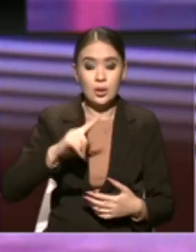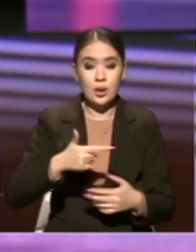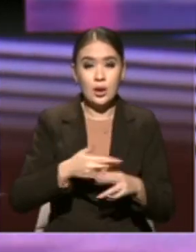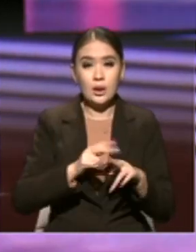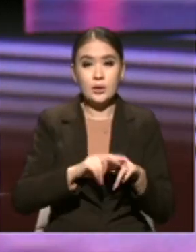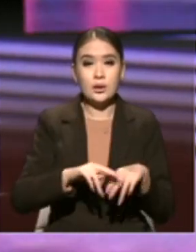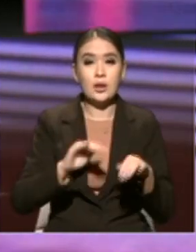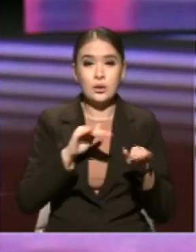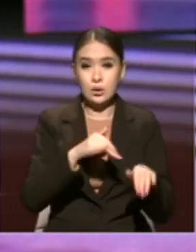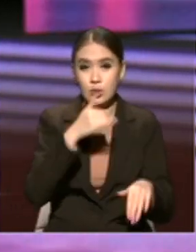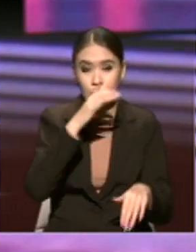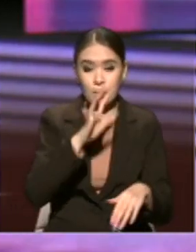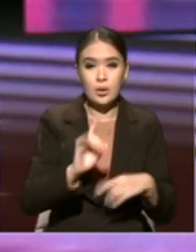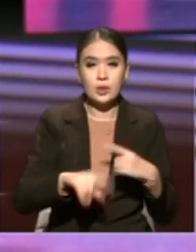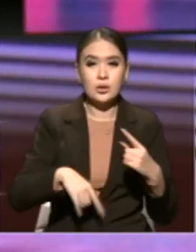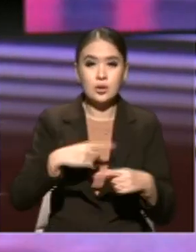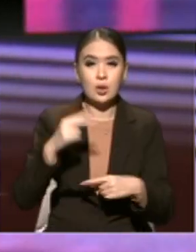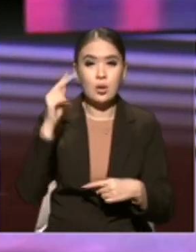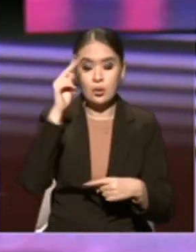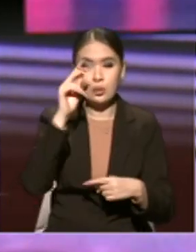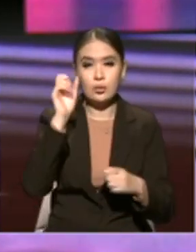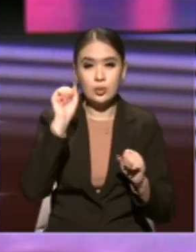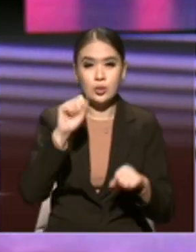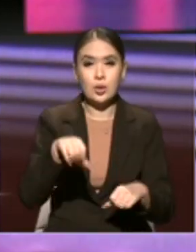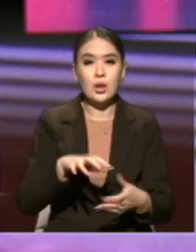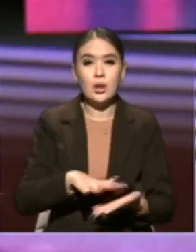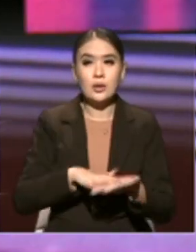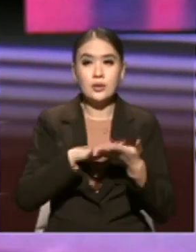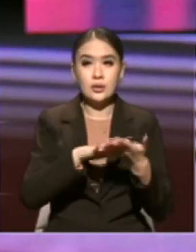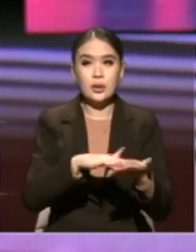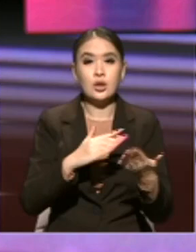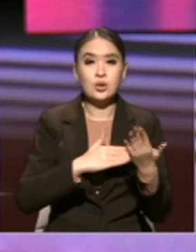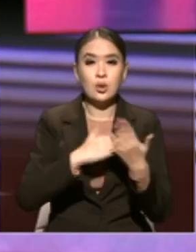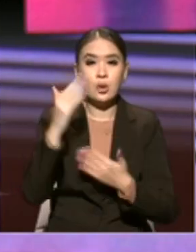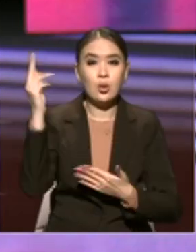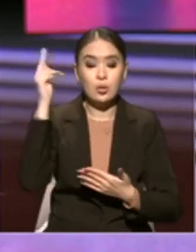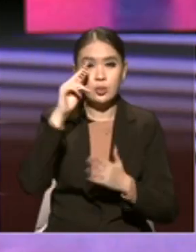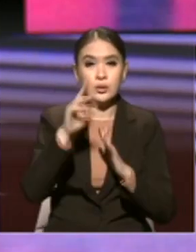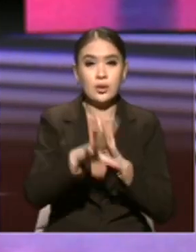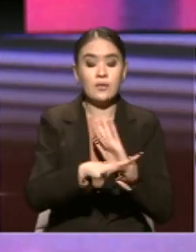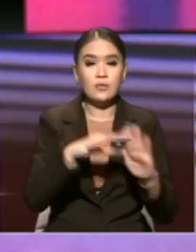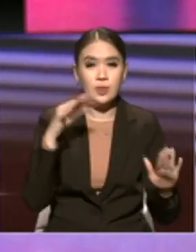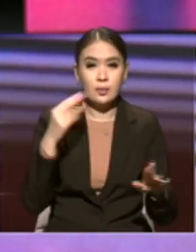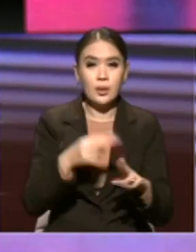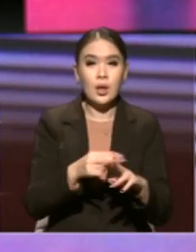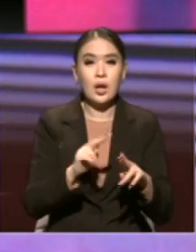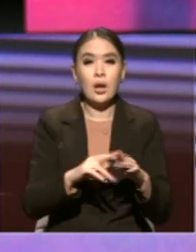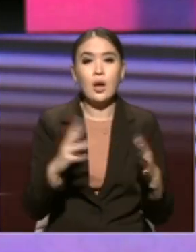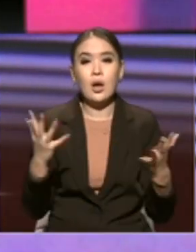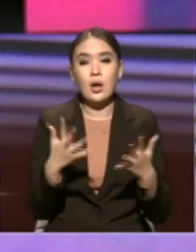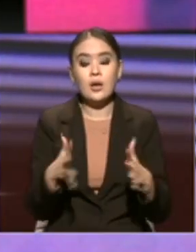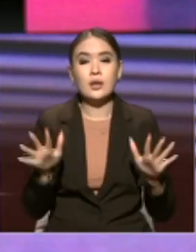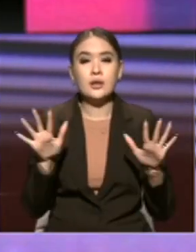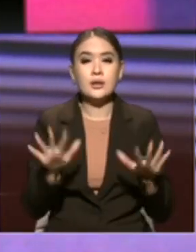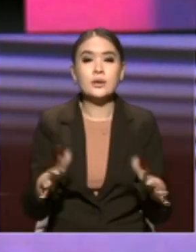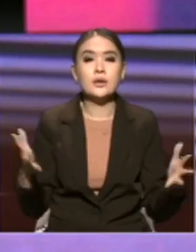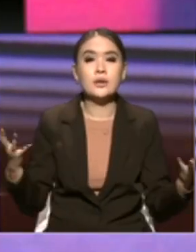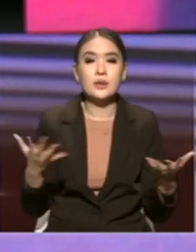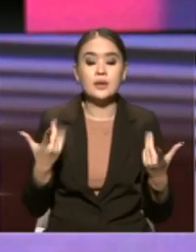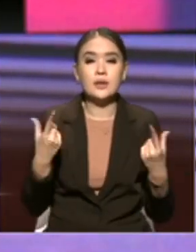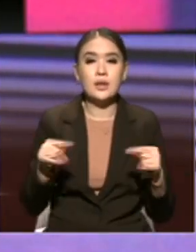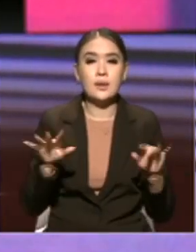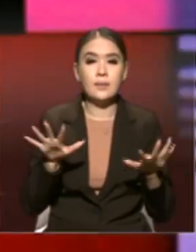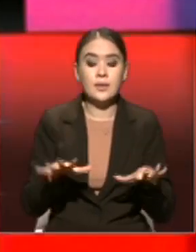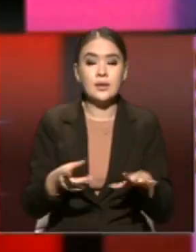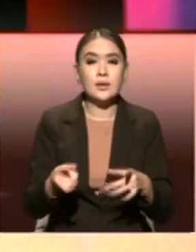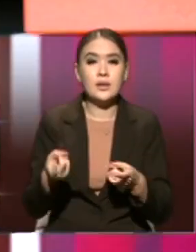жылы тағы да өзінің ұсынысын жасайды, тиісті түрде жаңа жоғары оқу орындарын таңдайды, және де қай өңірлерде қандай мамандықтар бар, соған